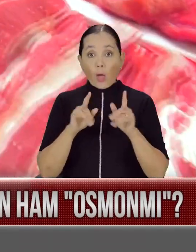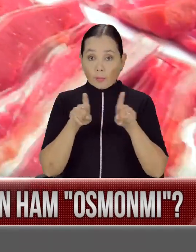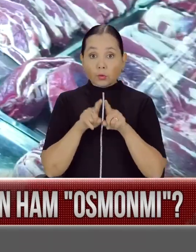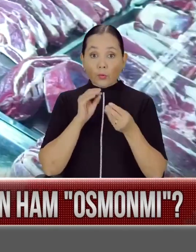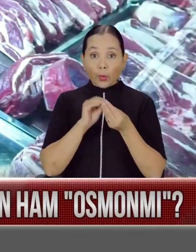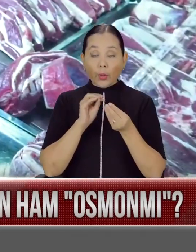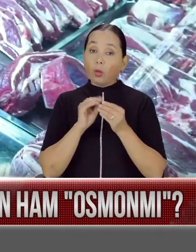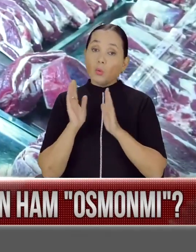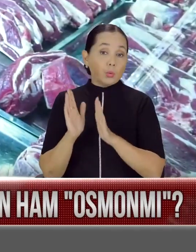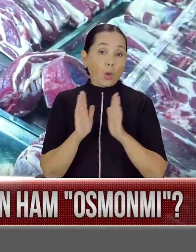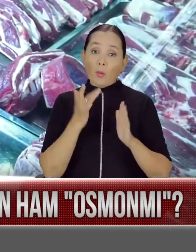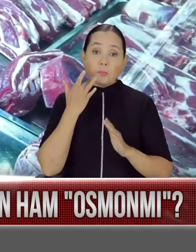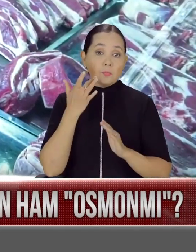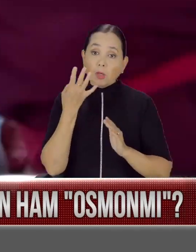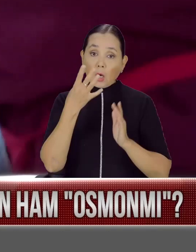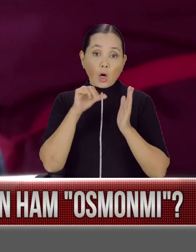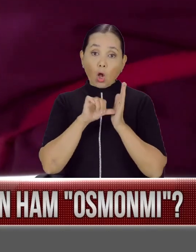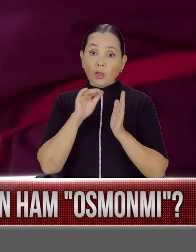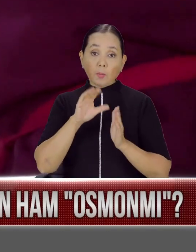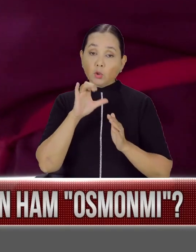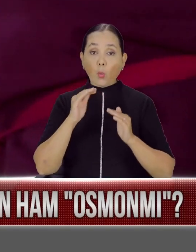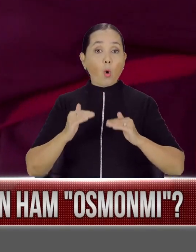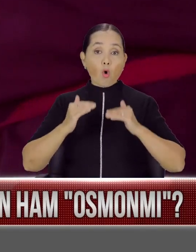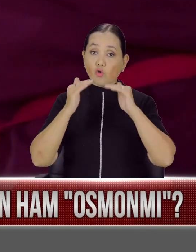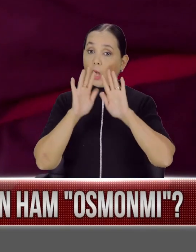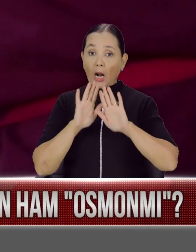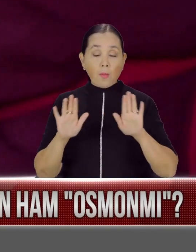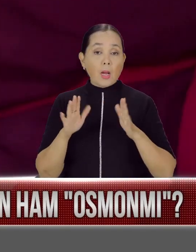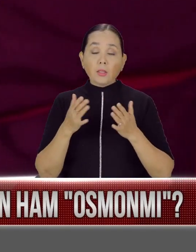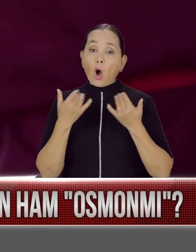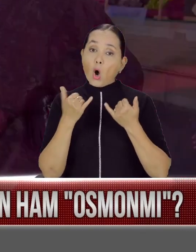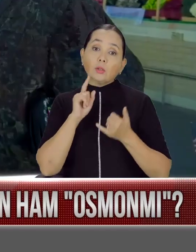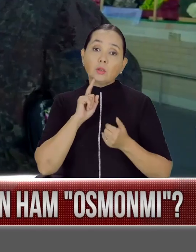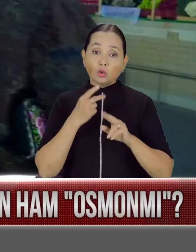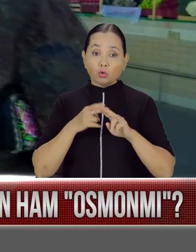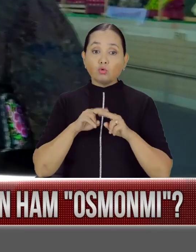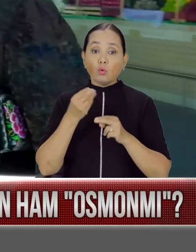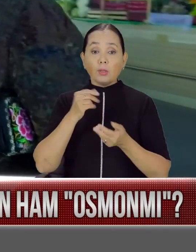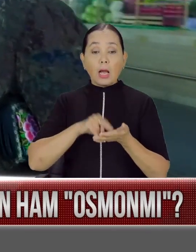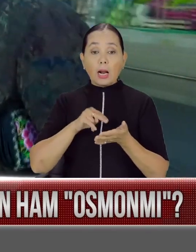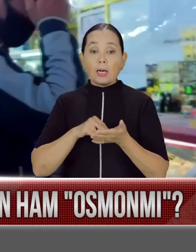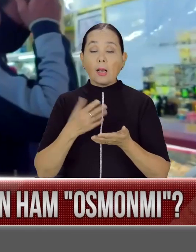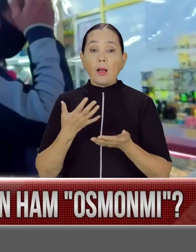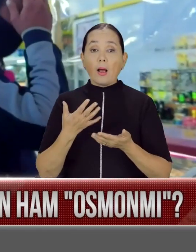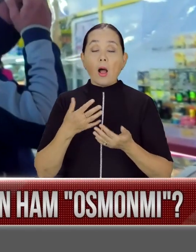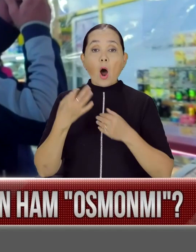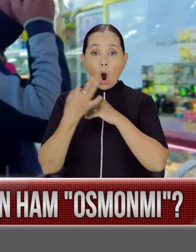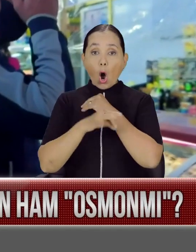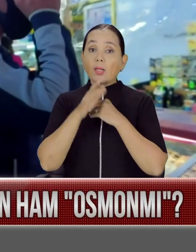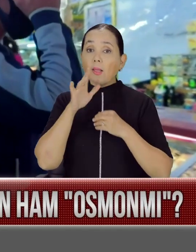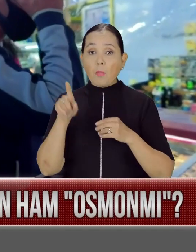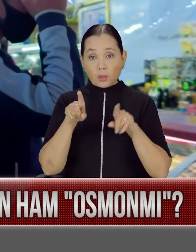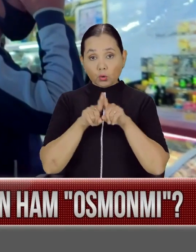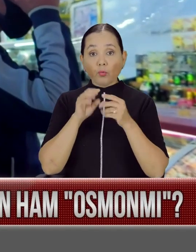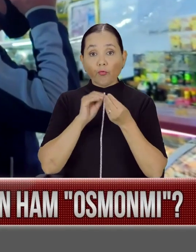yoki qimmatmi? Doim mana shu narxda, endi ko'tarilmasa narxnavi. Hozircha mana shu narxda. Oxirgi marta mana shu narxda